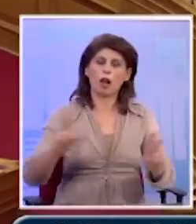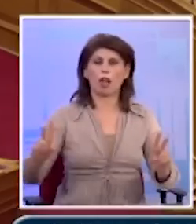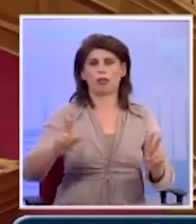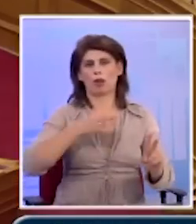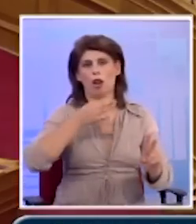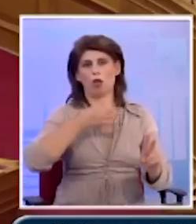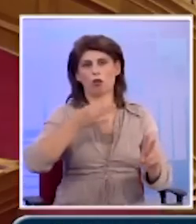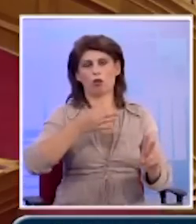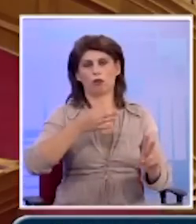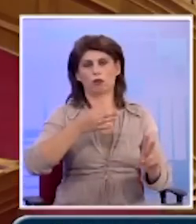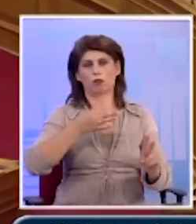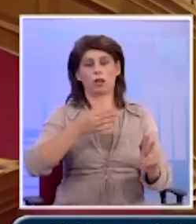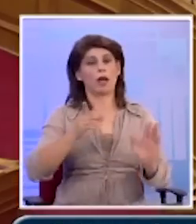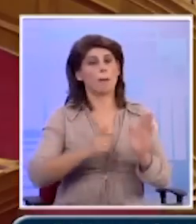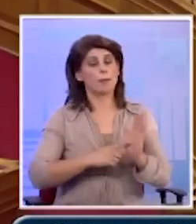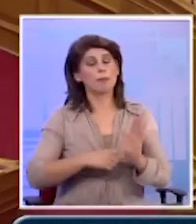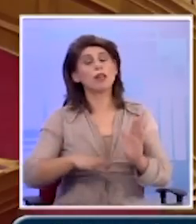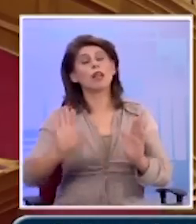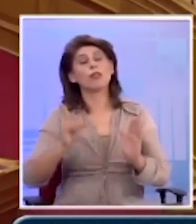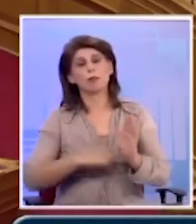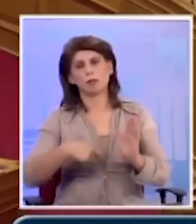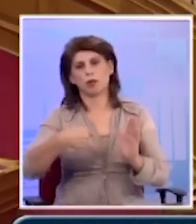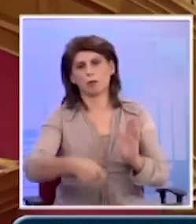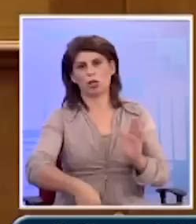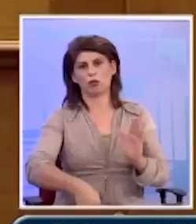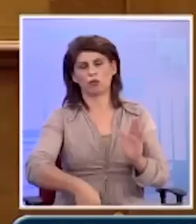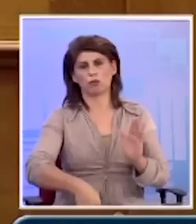κουβέντες. Πρέπει ή δεν πρέπει να πληρώσουν.